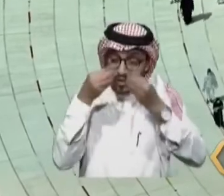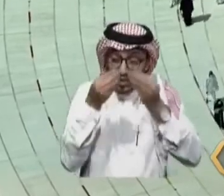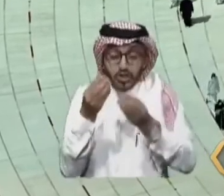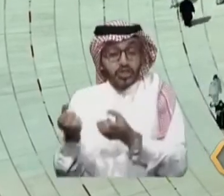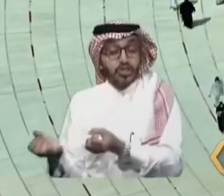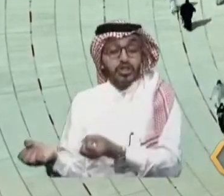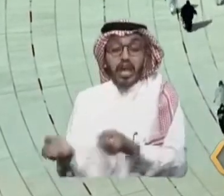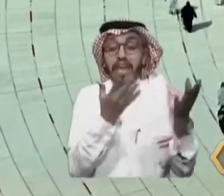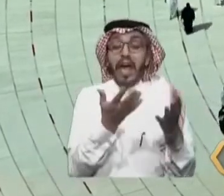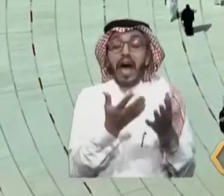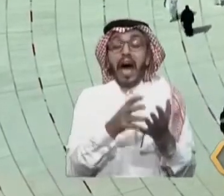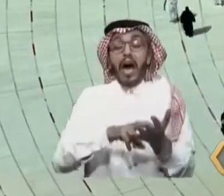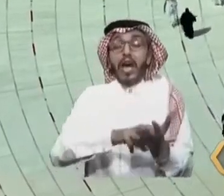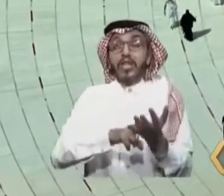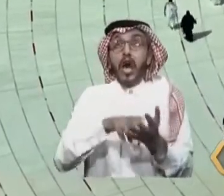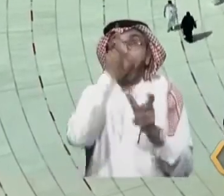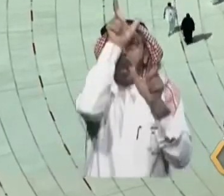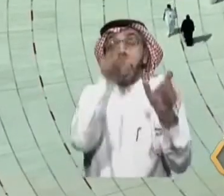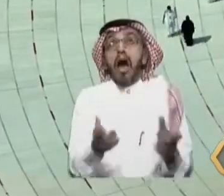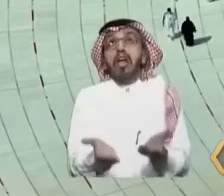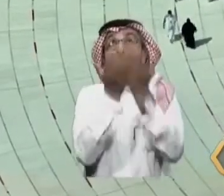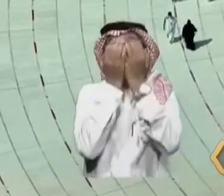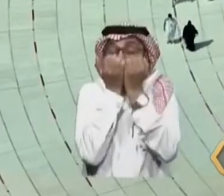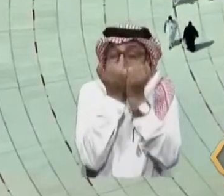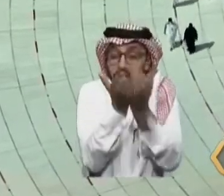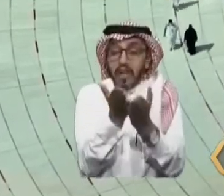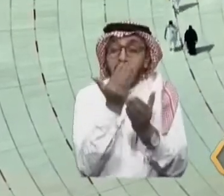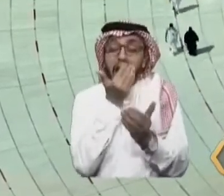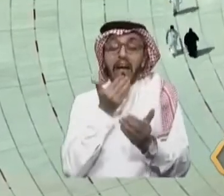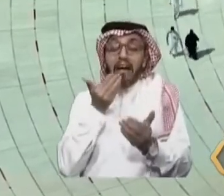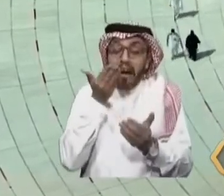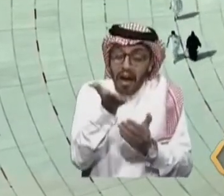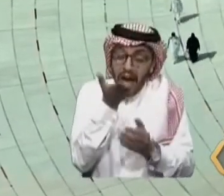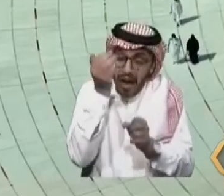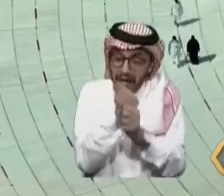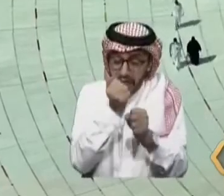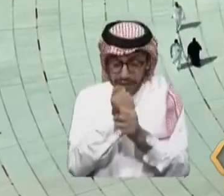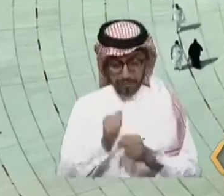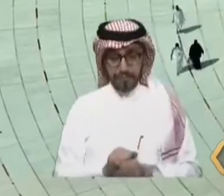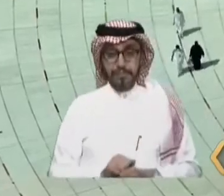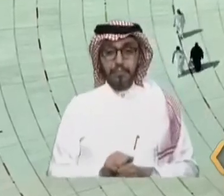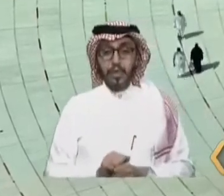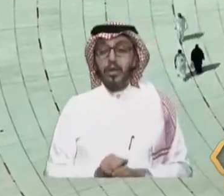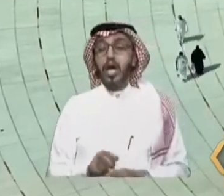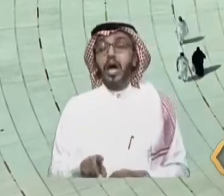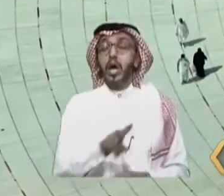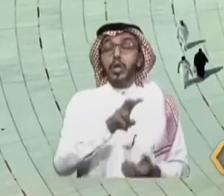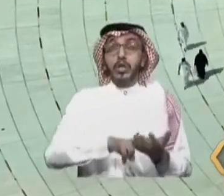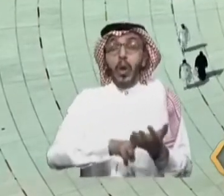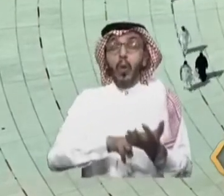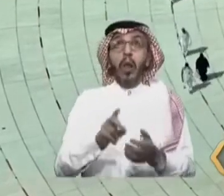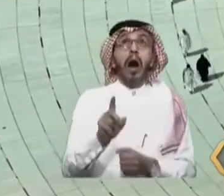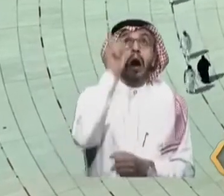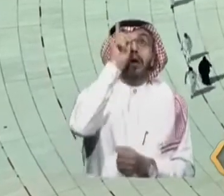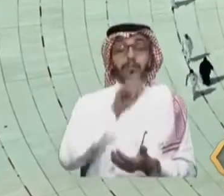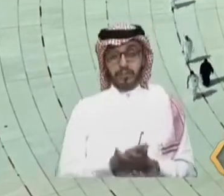بالجنة للمتقين الموفقين إلى الخيرات في الأيام القالية. فاتقوا الله عباد